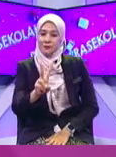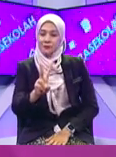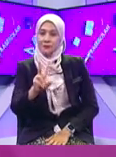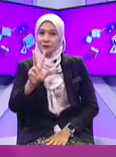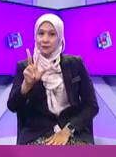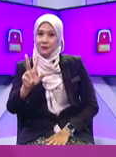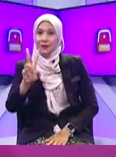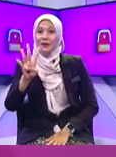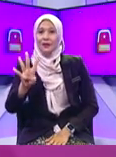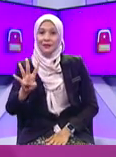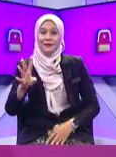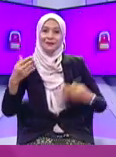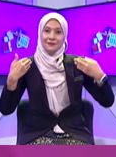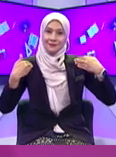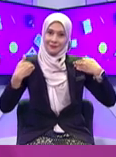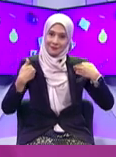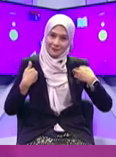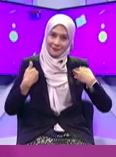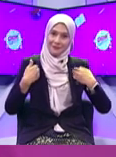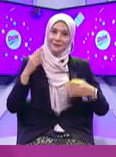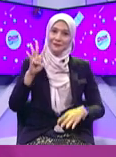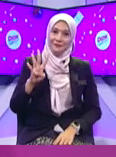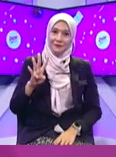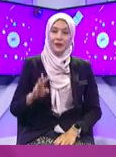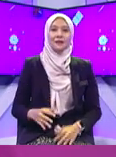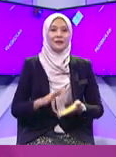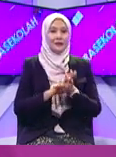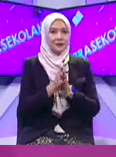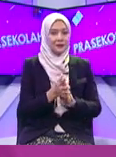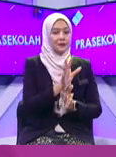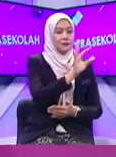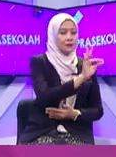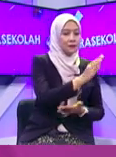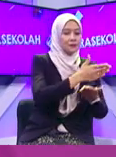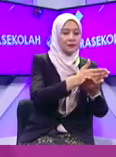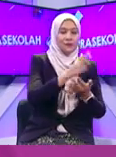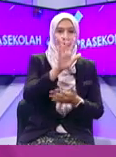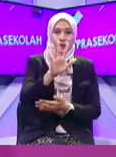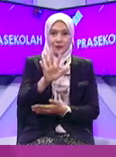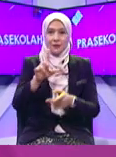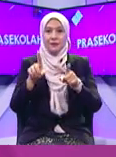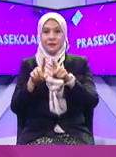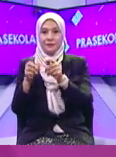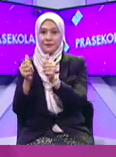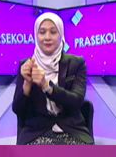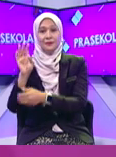34 jadi 9 tolak 5 = 4